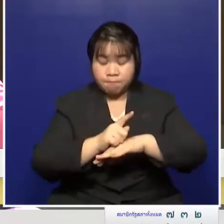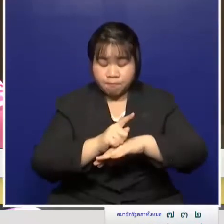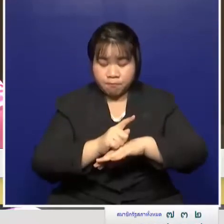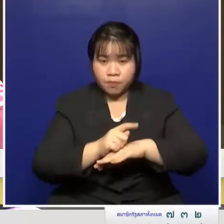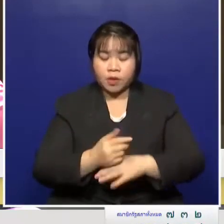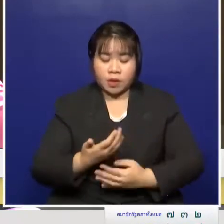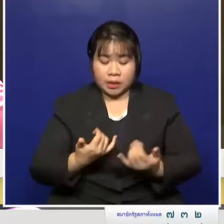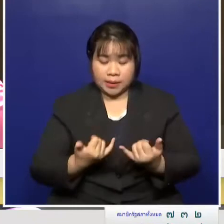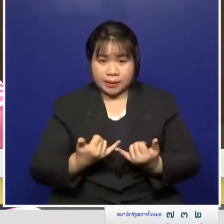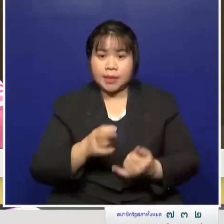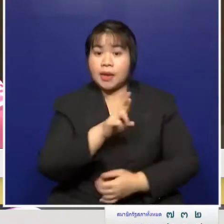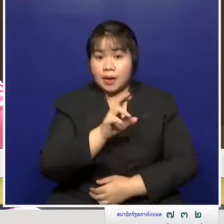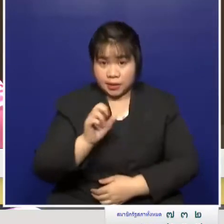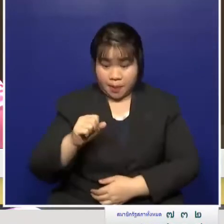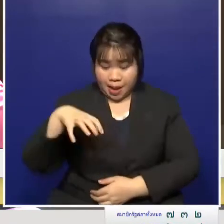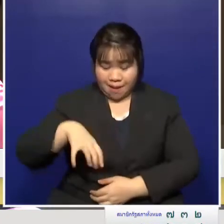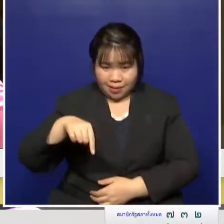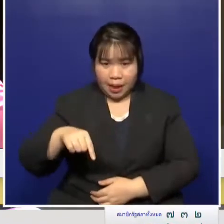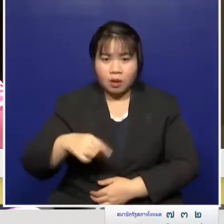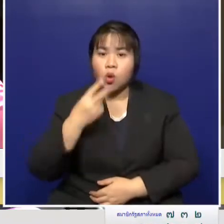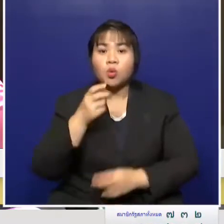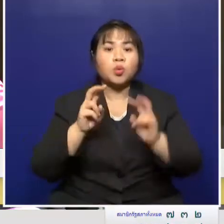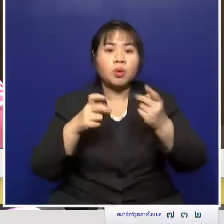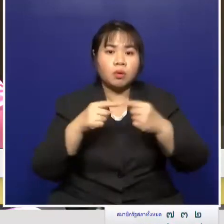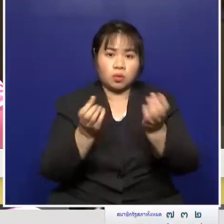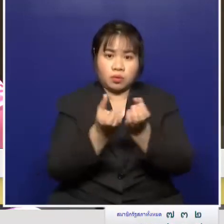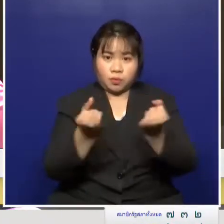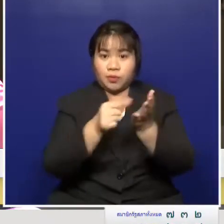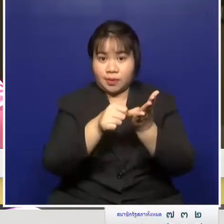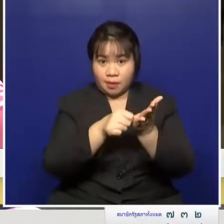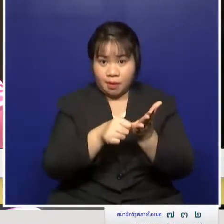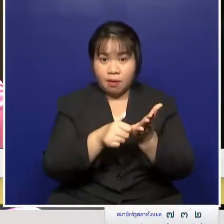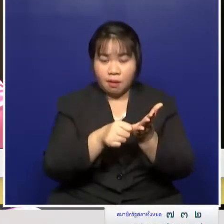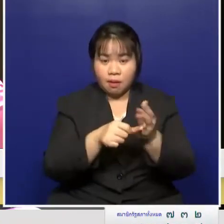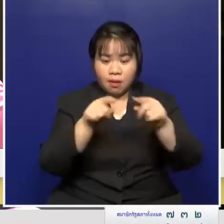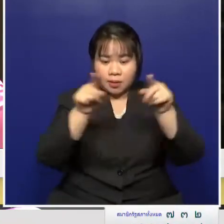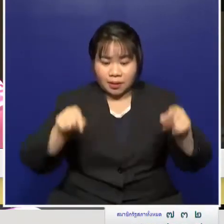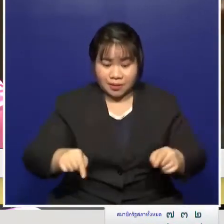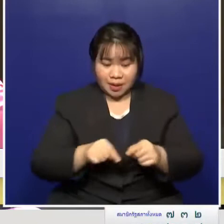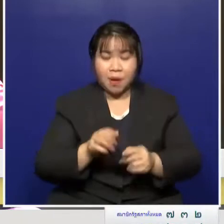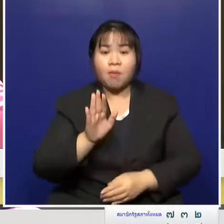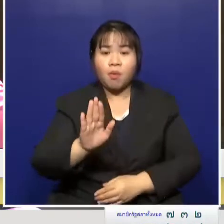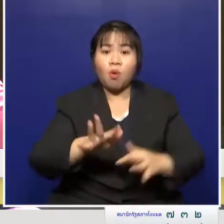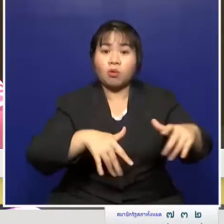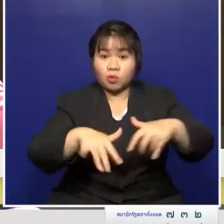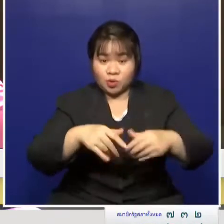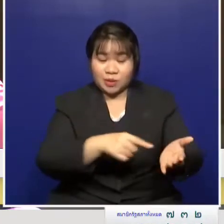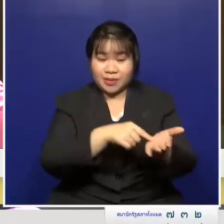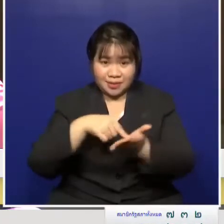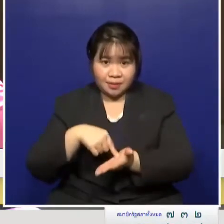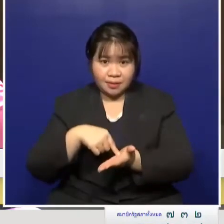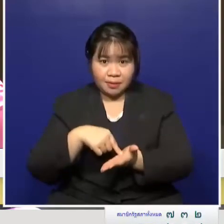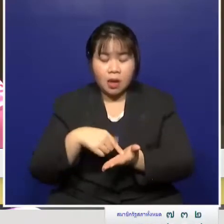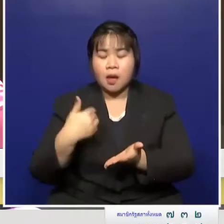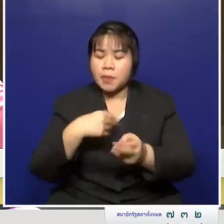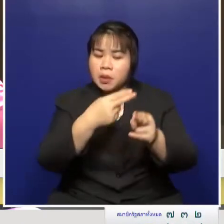าให้ความสำคัญกับญัตติแก้ไขรัฐธรรมนูญฉบับที่เสนอโดยประชาชนที่เข้